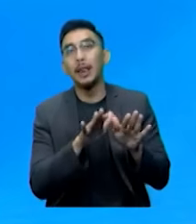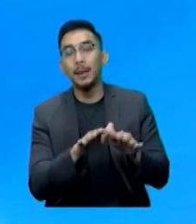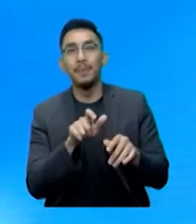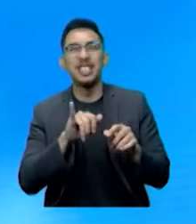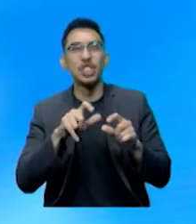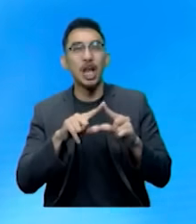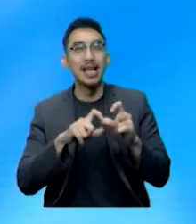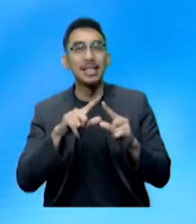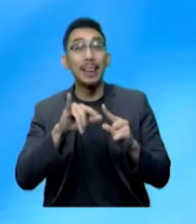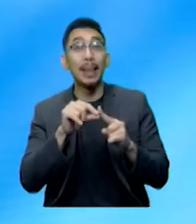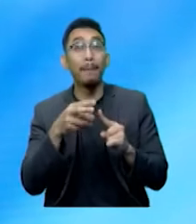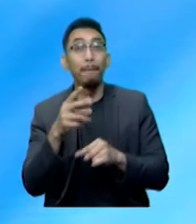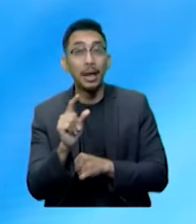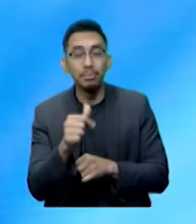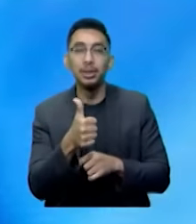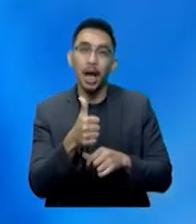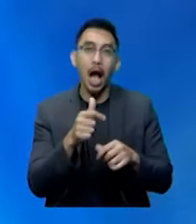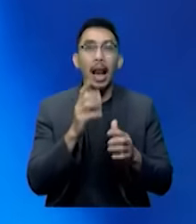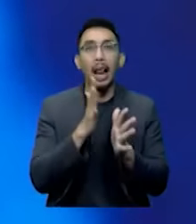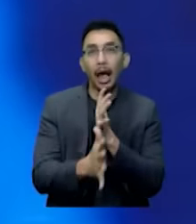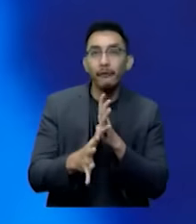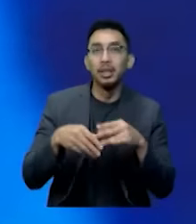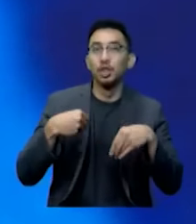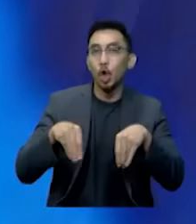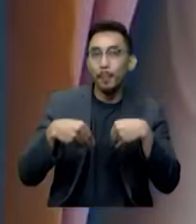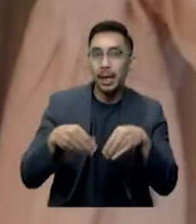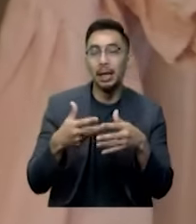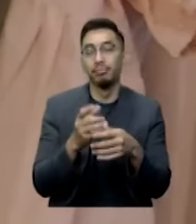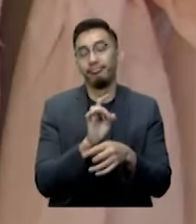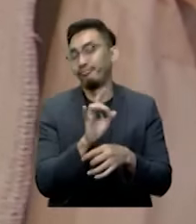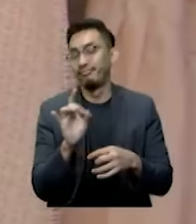tipper yang siap untuk melakukan live shopping dari Little Bangkok.